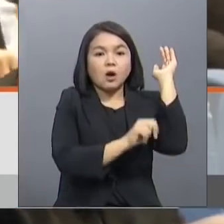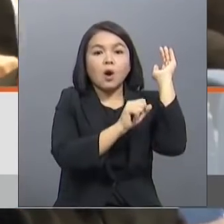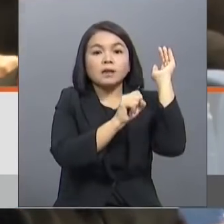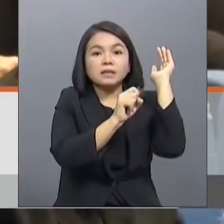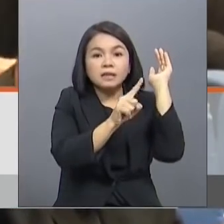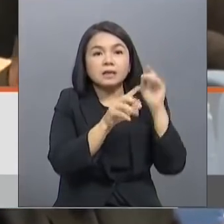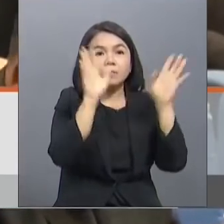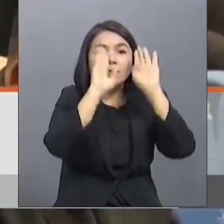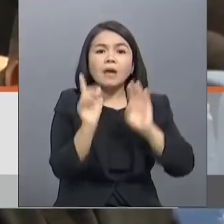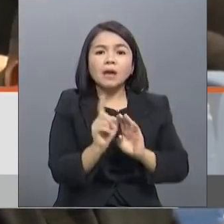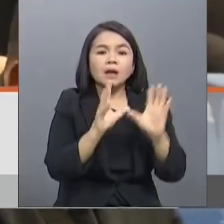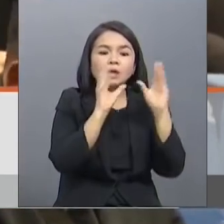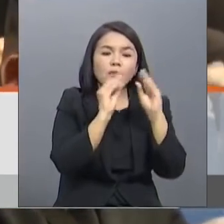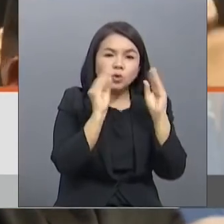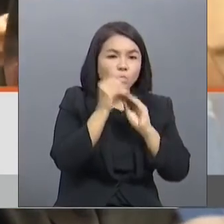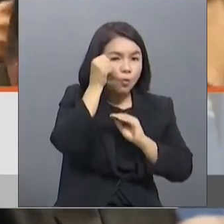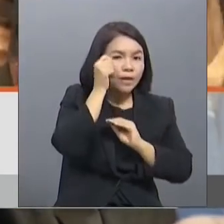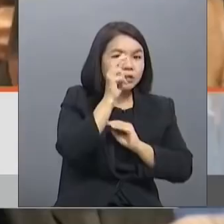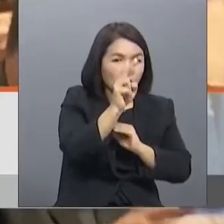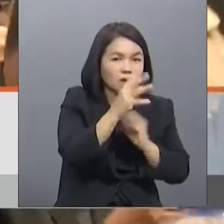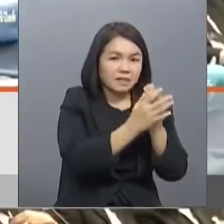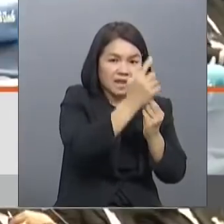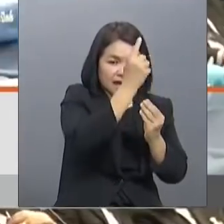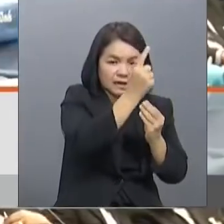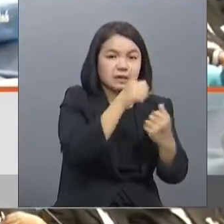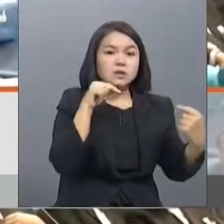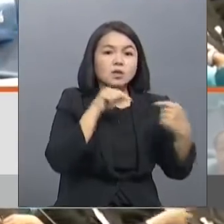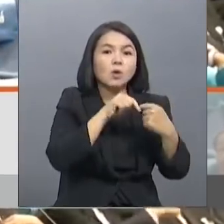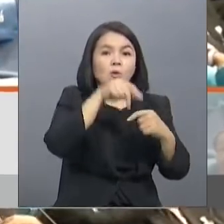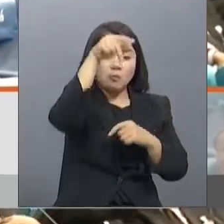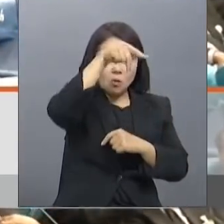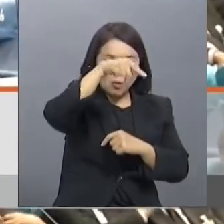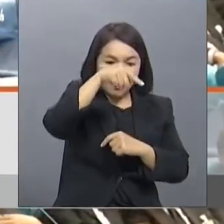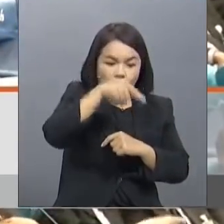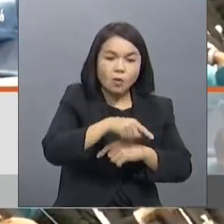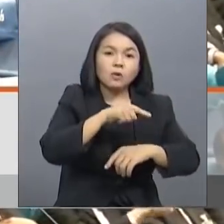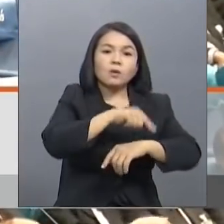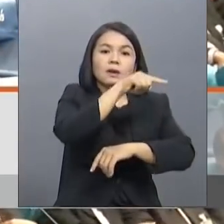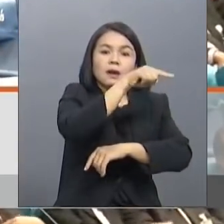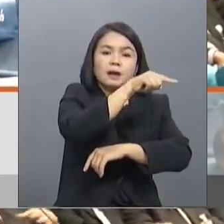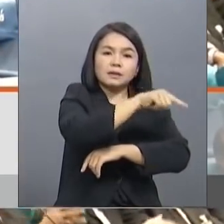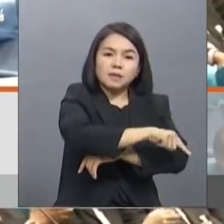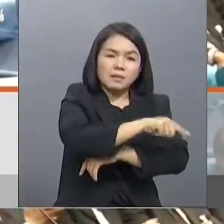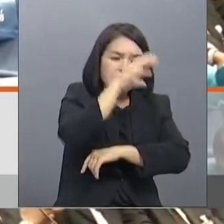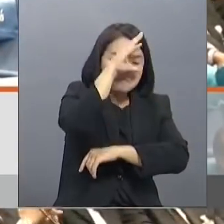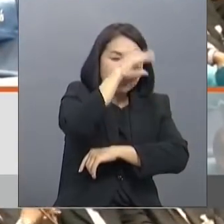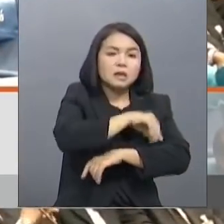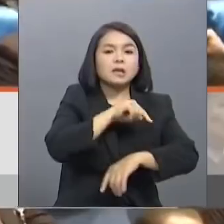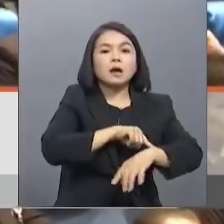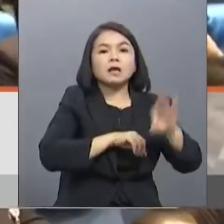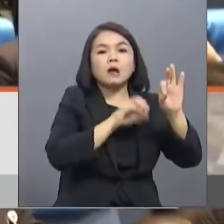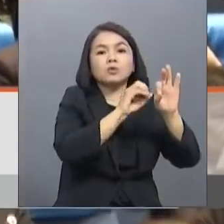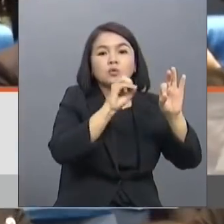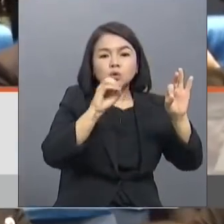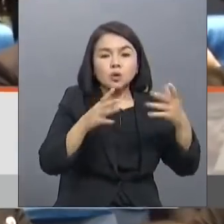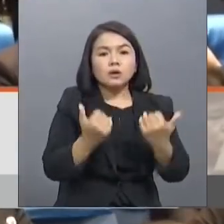เสนอใหมีการประชุมสภาสองวันต่อสัดาศคือทุกวันพุธ เวลา 13-21 น.และวนพริหัสสบ